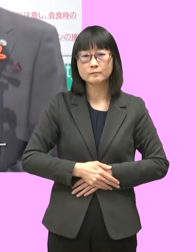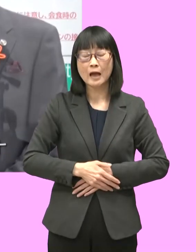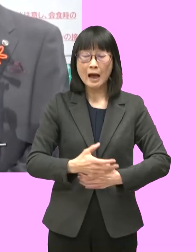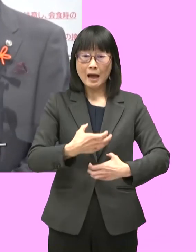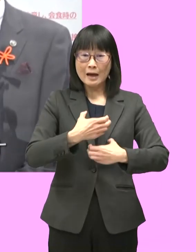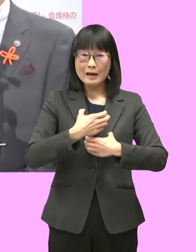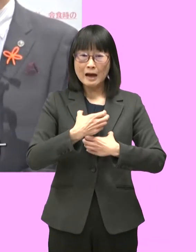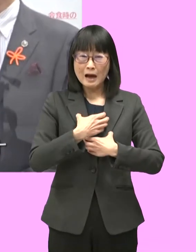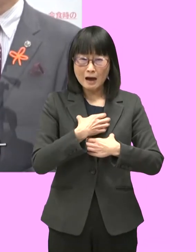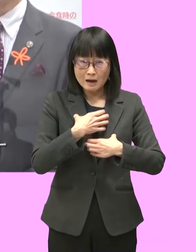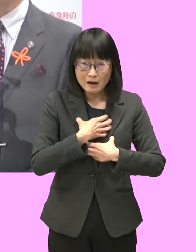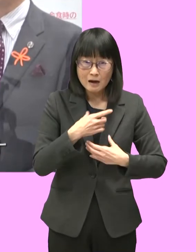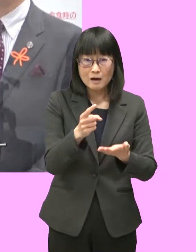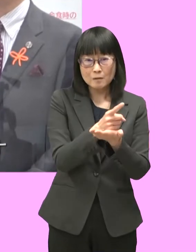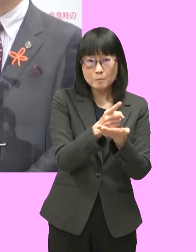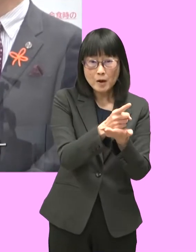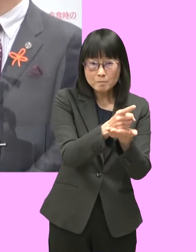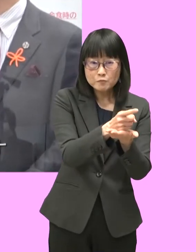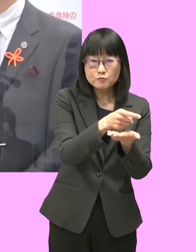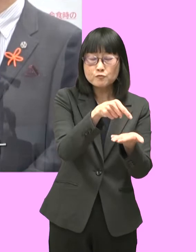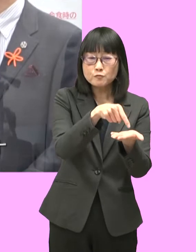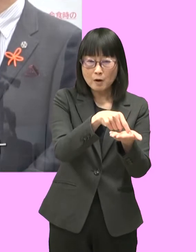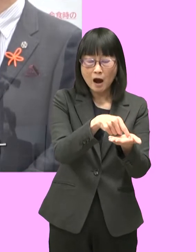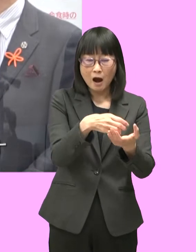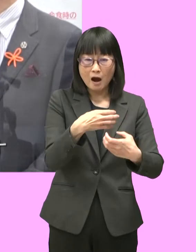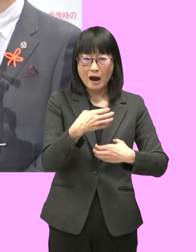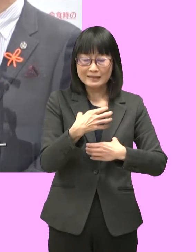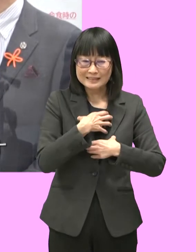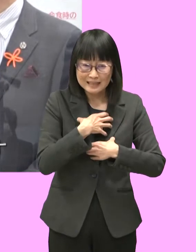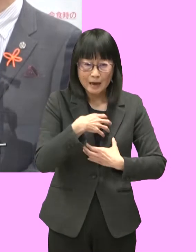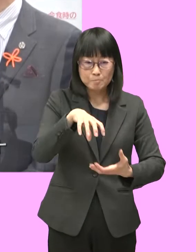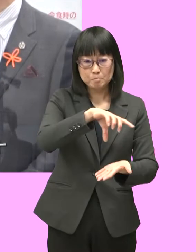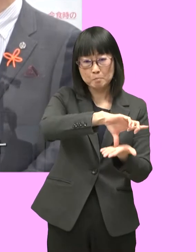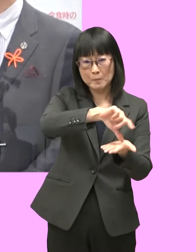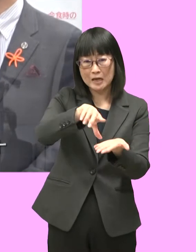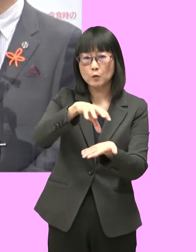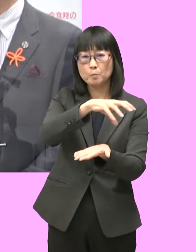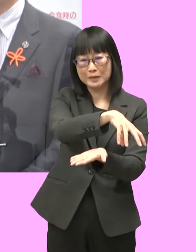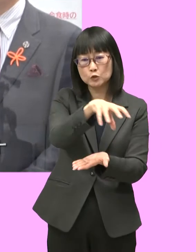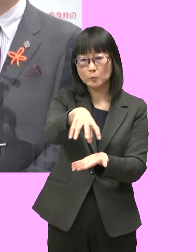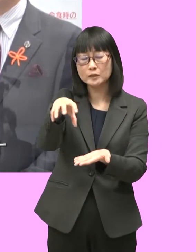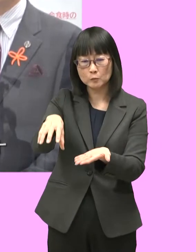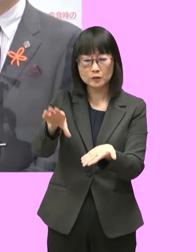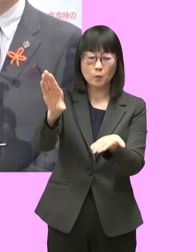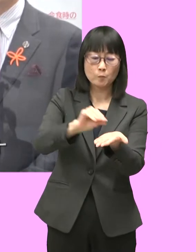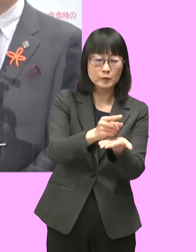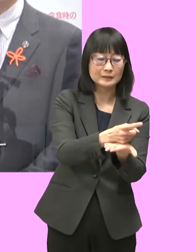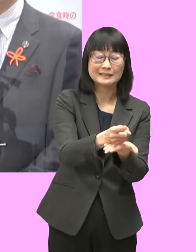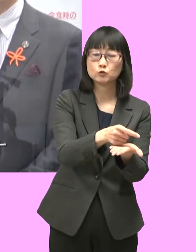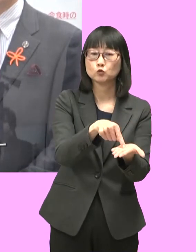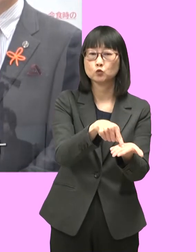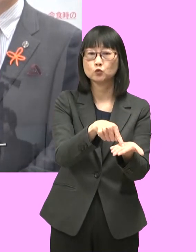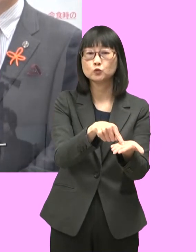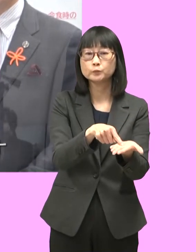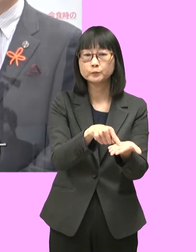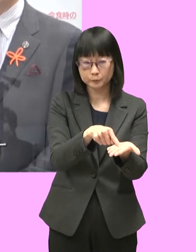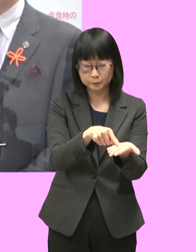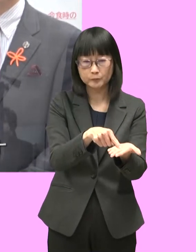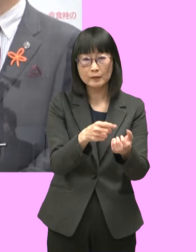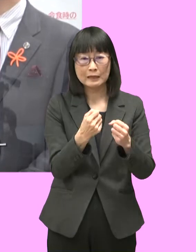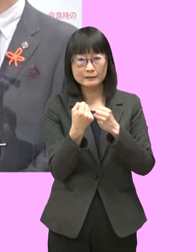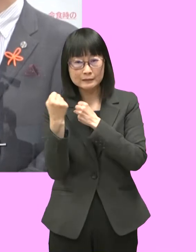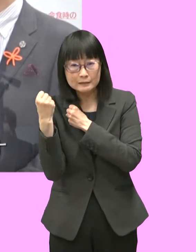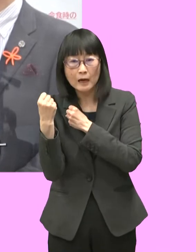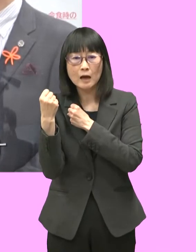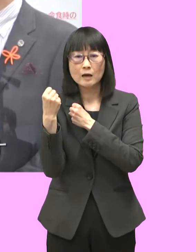し、それを地図にしたものです。いざという時にどの避難所へ避難するか、どの道を使って